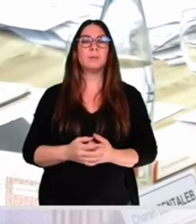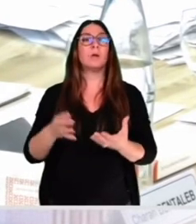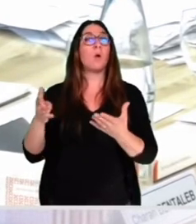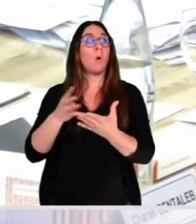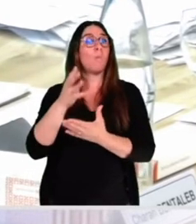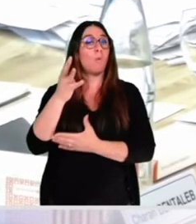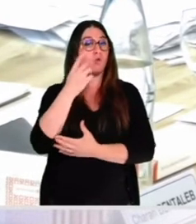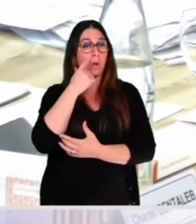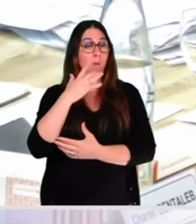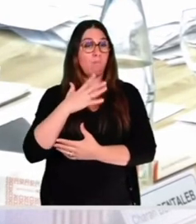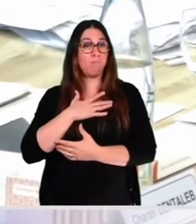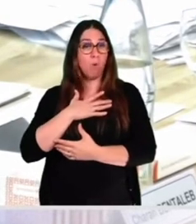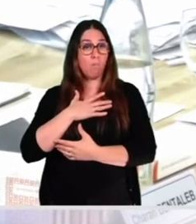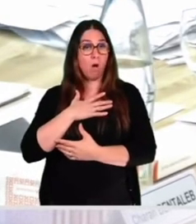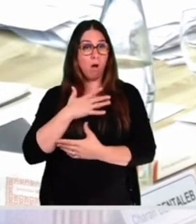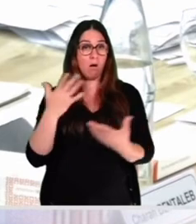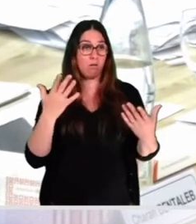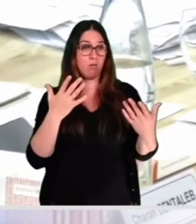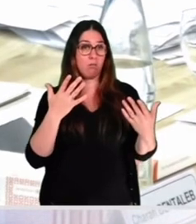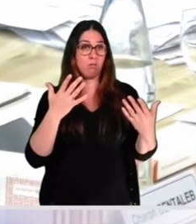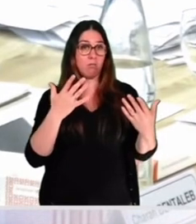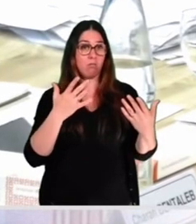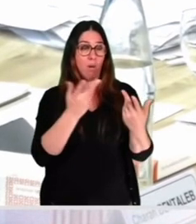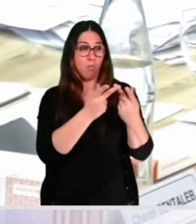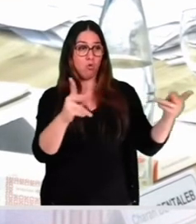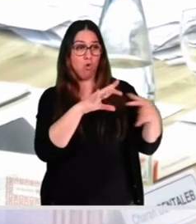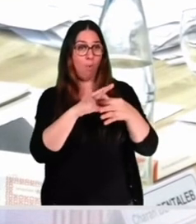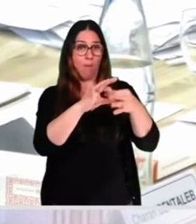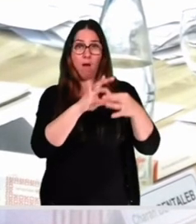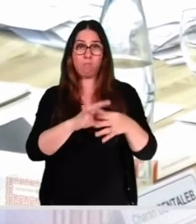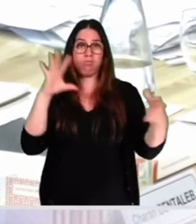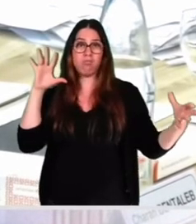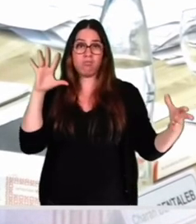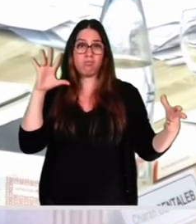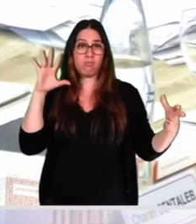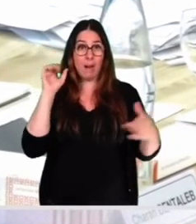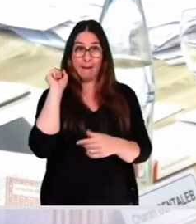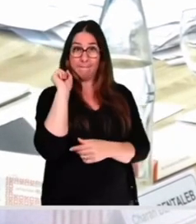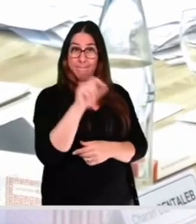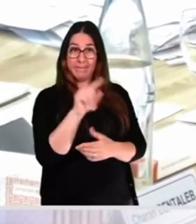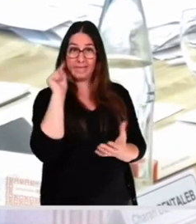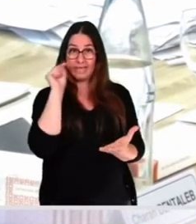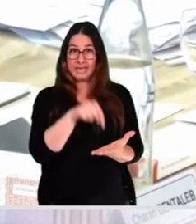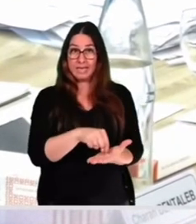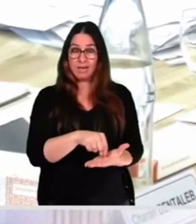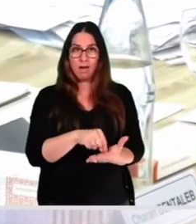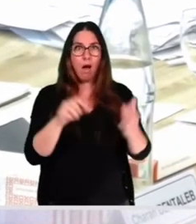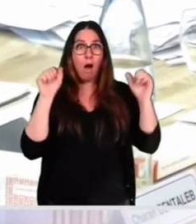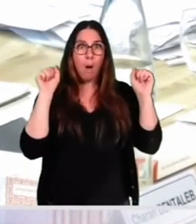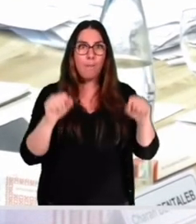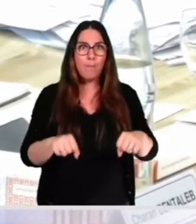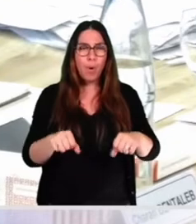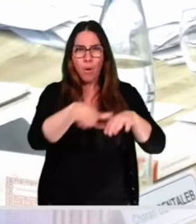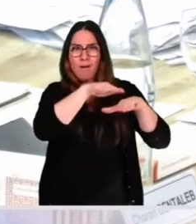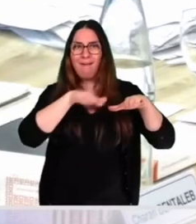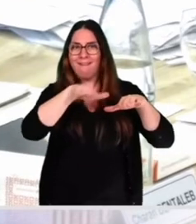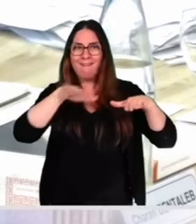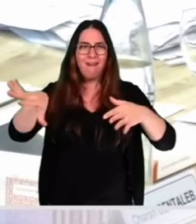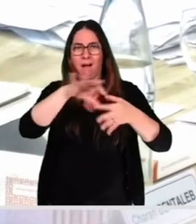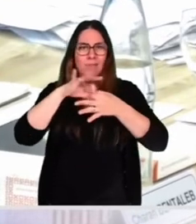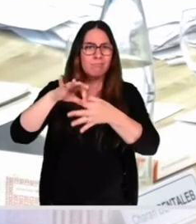mon sens, déconnecté du tissu urbain. Pourtant, à cet endroit précis, que l'on pourrait retrouver une grande